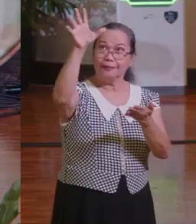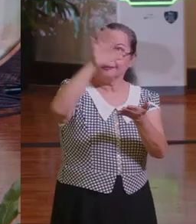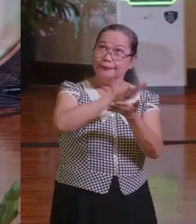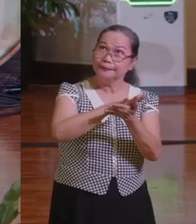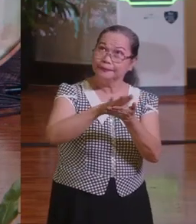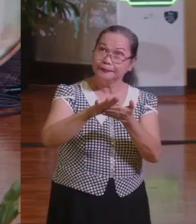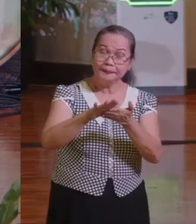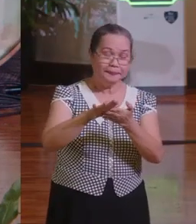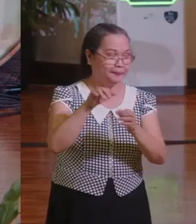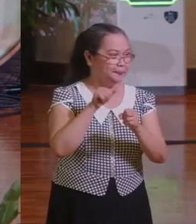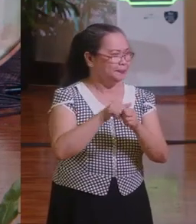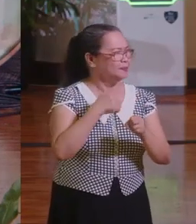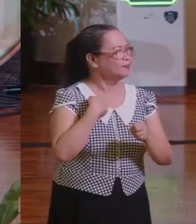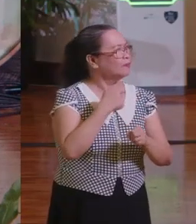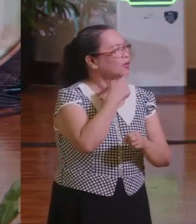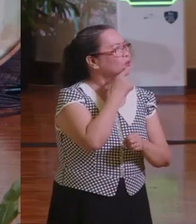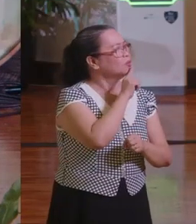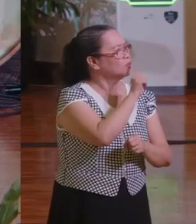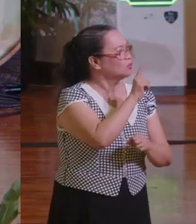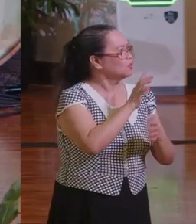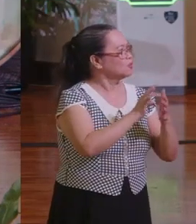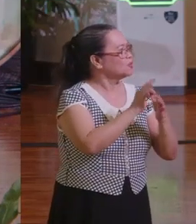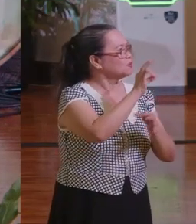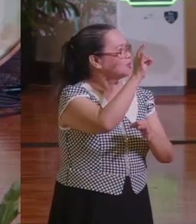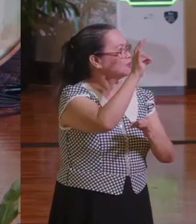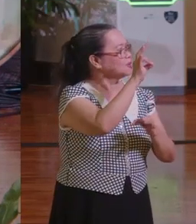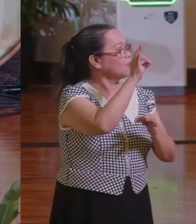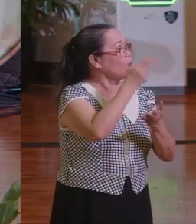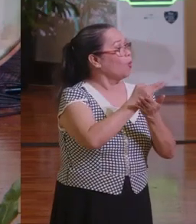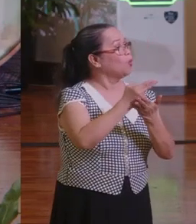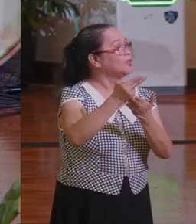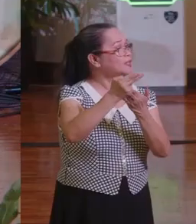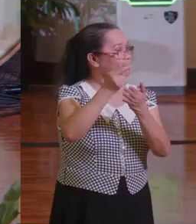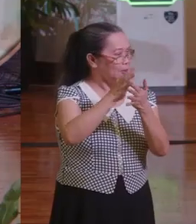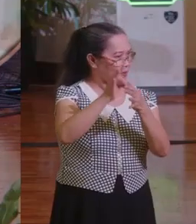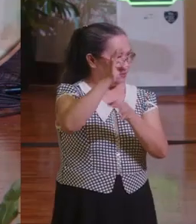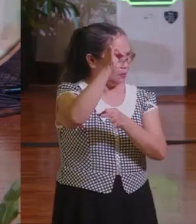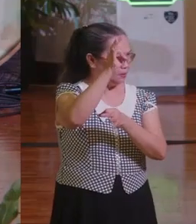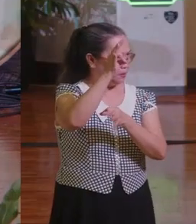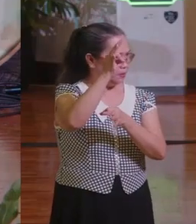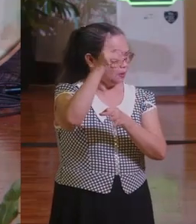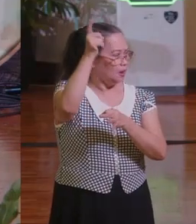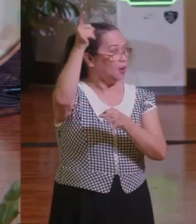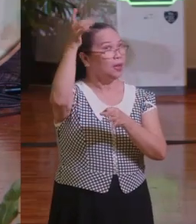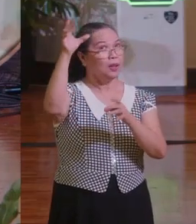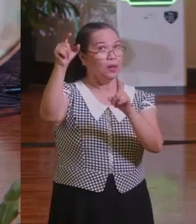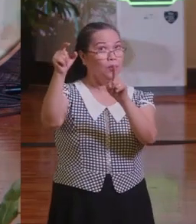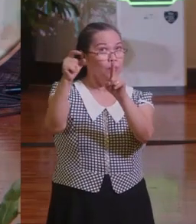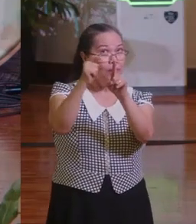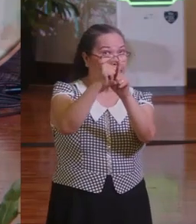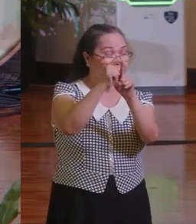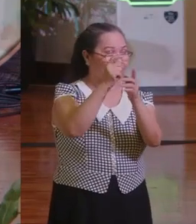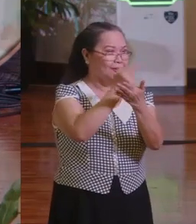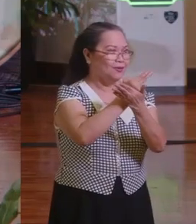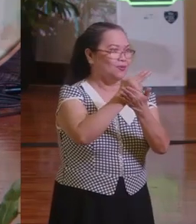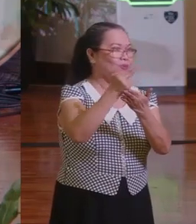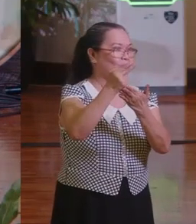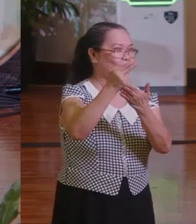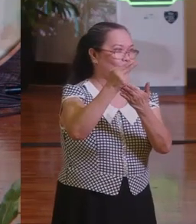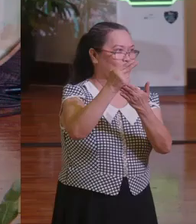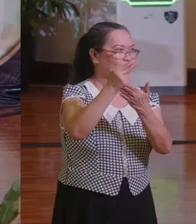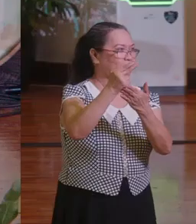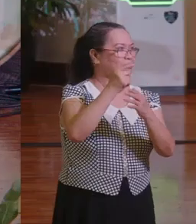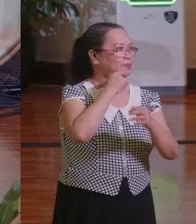So magpamamagitan ng kanyang Espiritong banal at ng kanyang salitang banal. So, His Holy